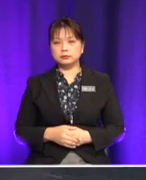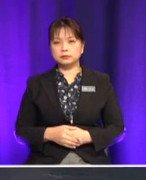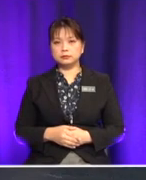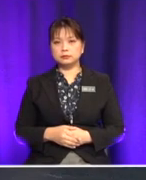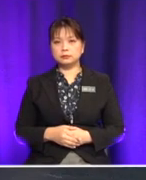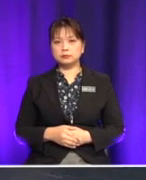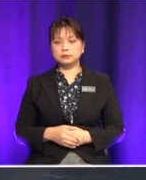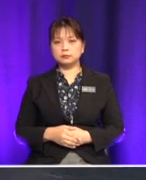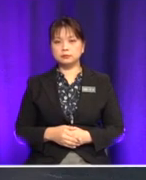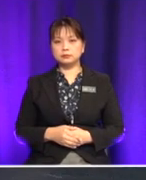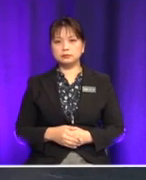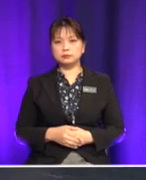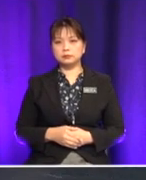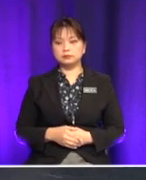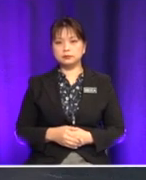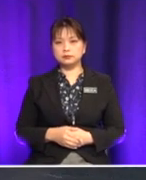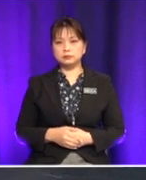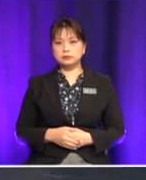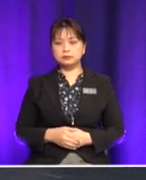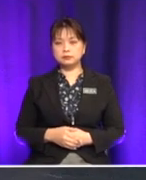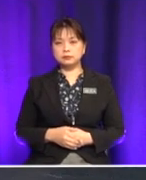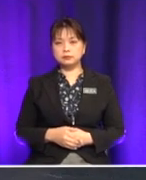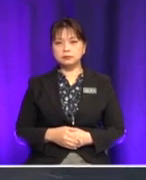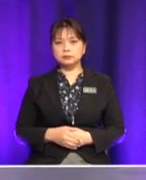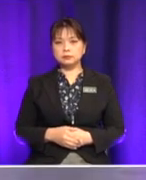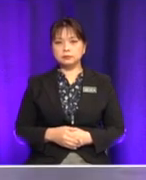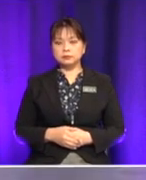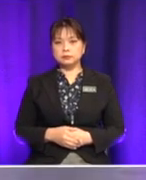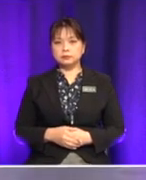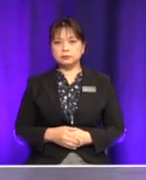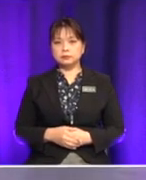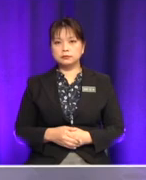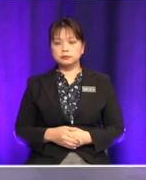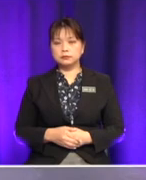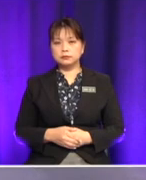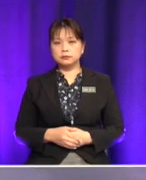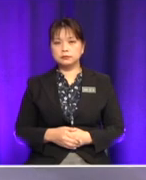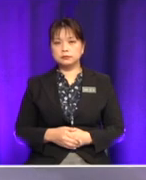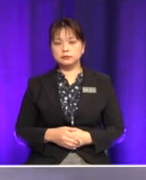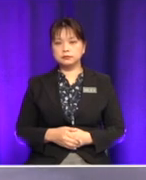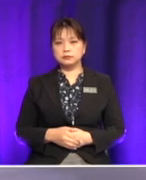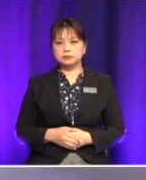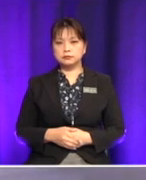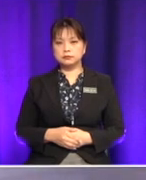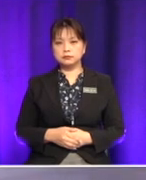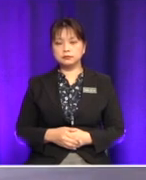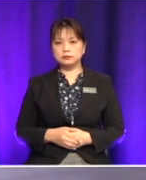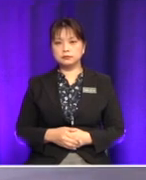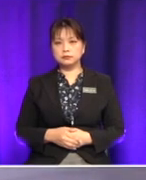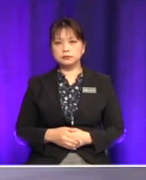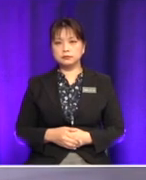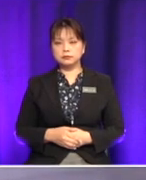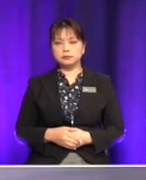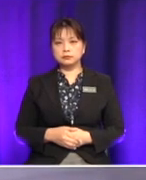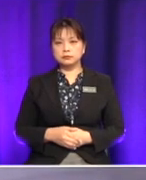lebih tepat lah sekarang kan ini inovasi sekarang Nah jadi tak perlu dan ah mati itu anak kecil